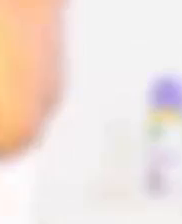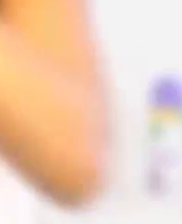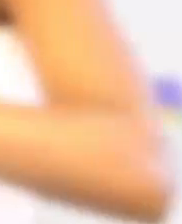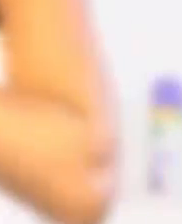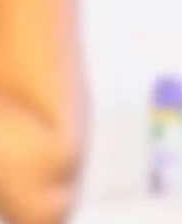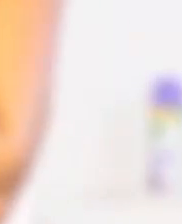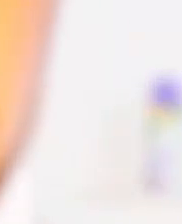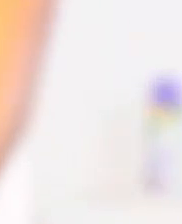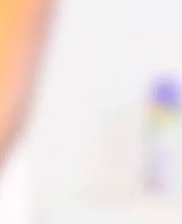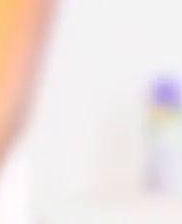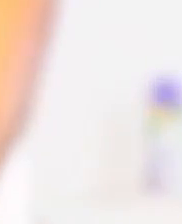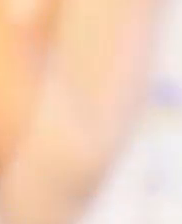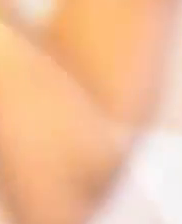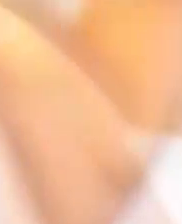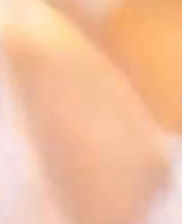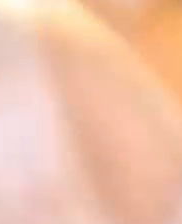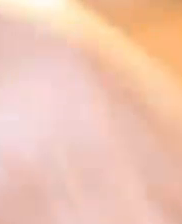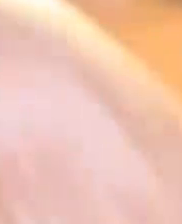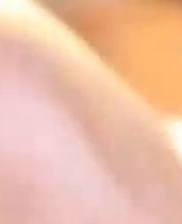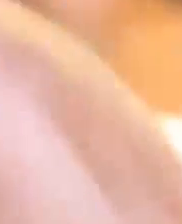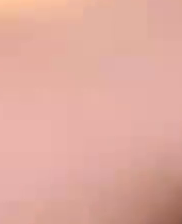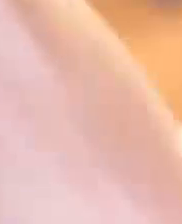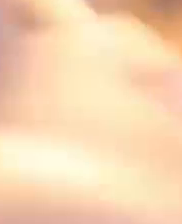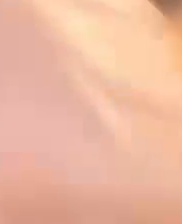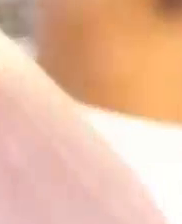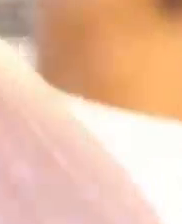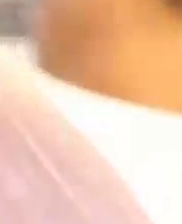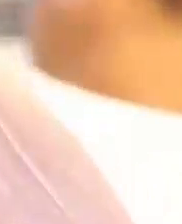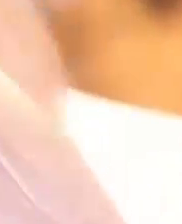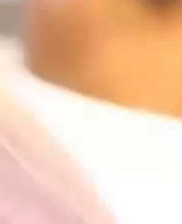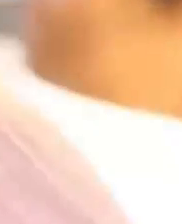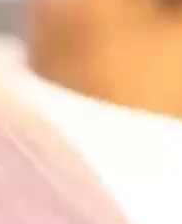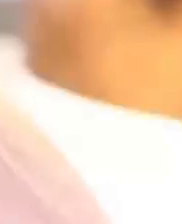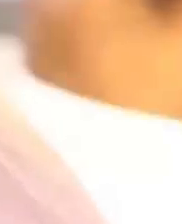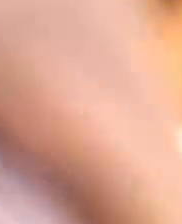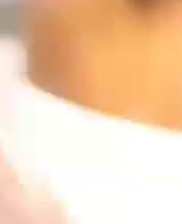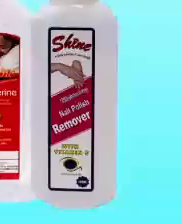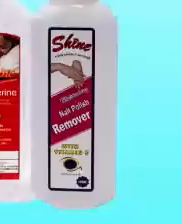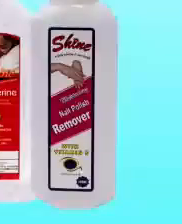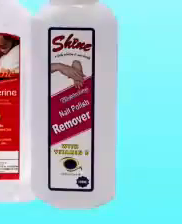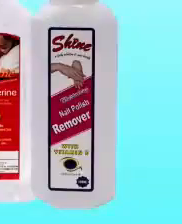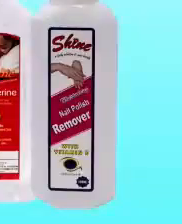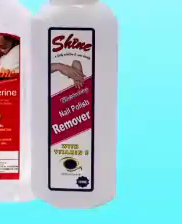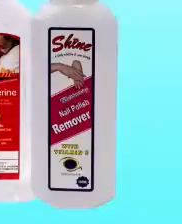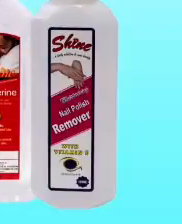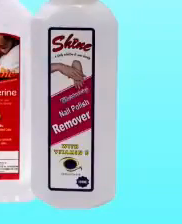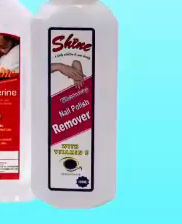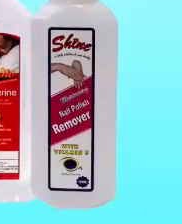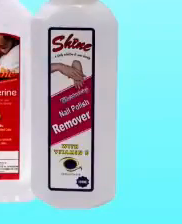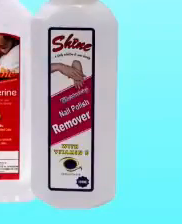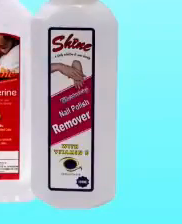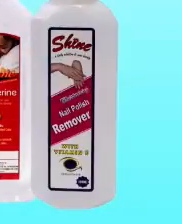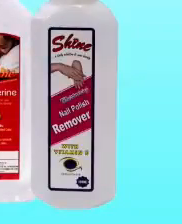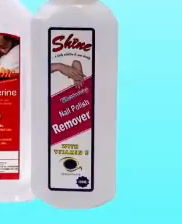Niko, agaciro k'uruhu rwawe wabukaze ukabukira usigirenge mva mahanga iwacu hari